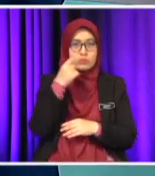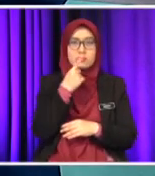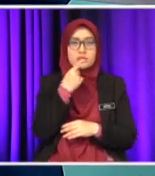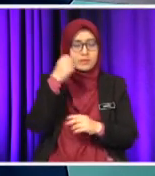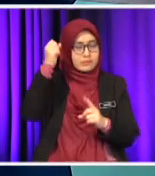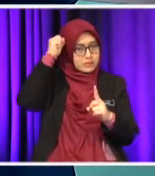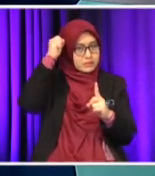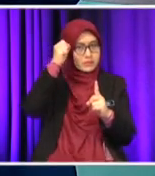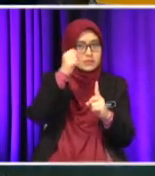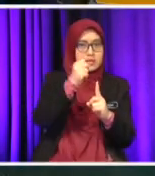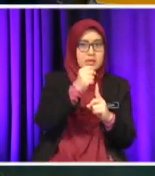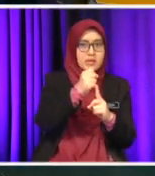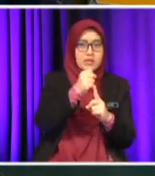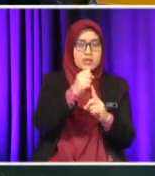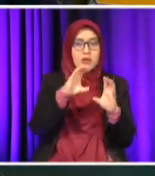keuntungan